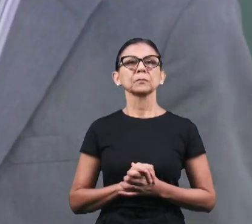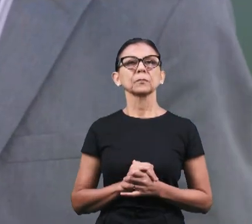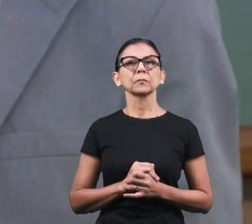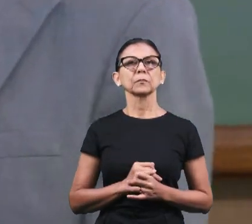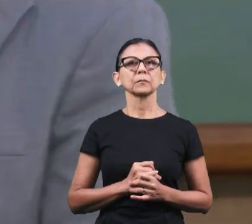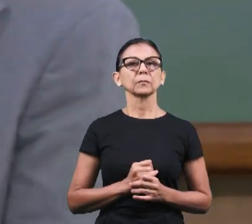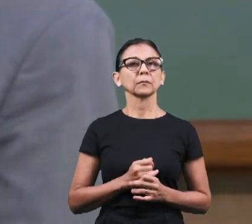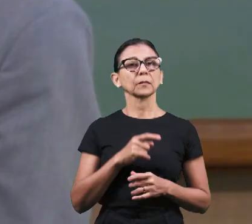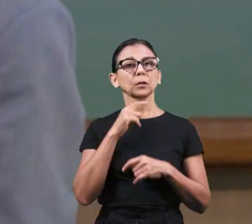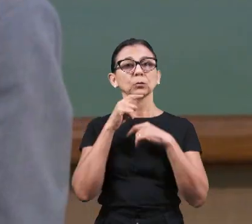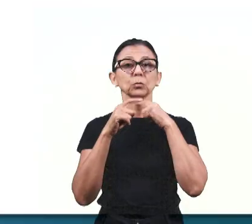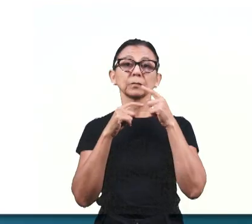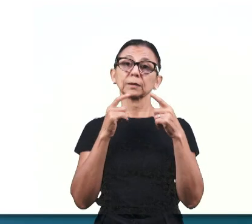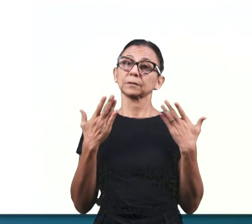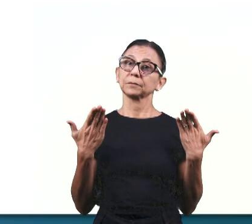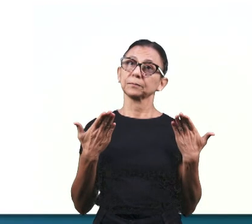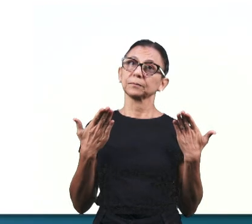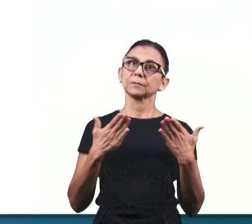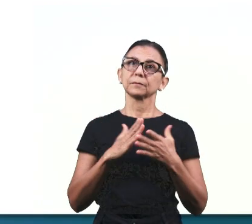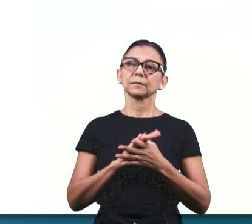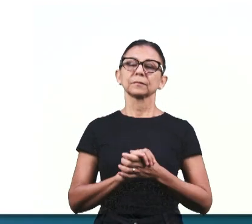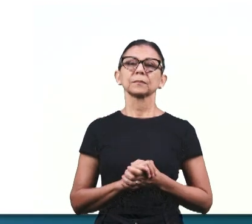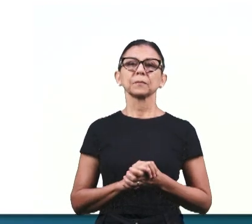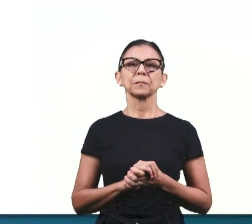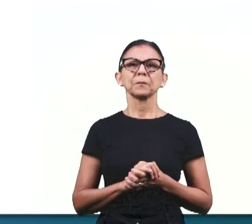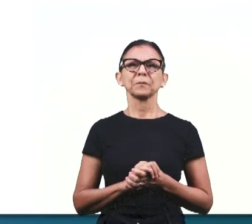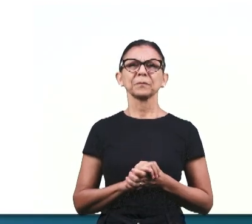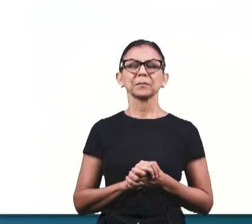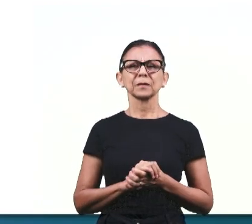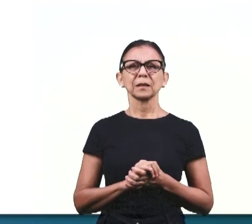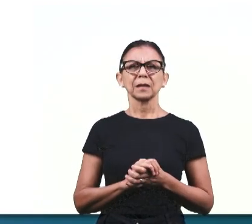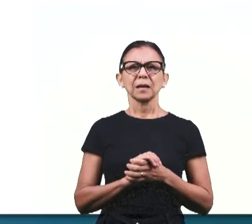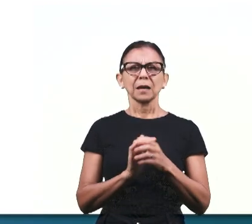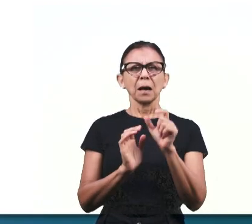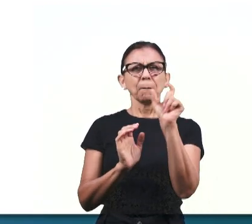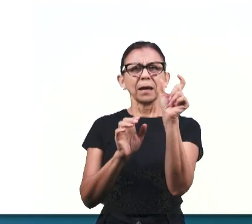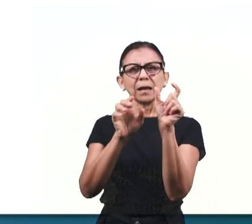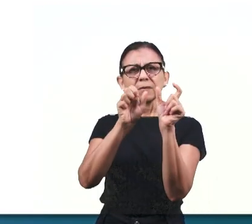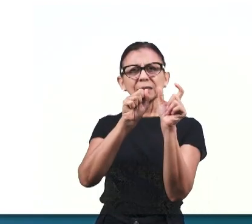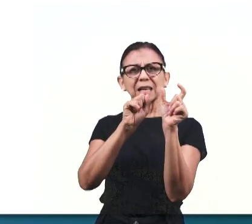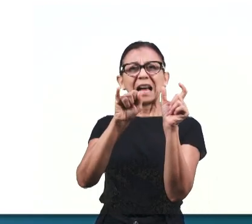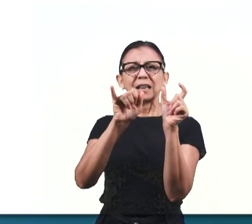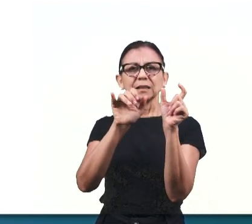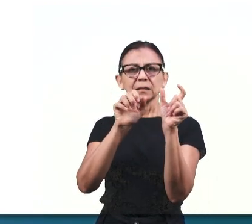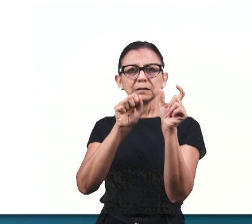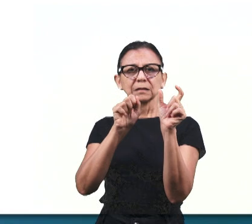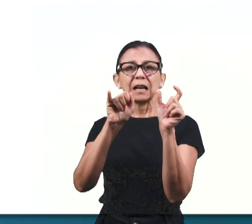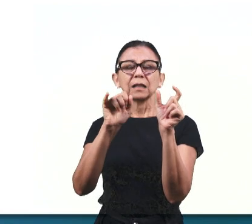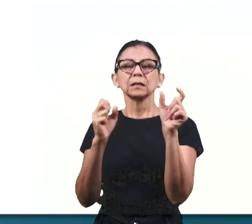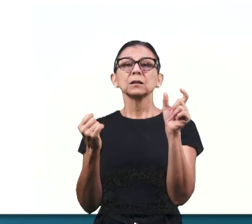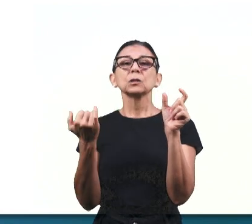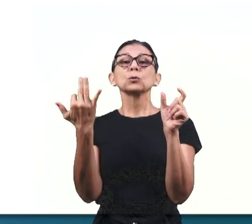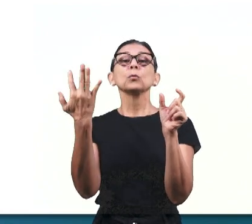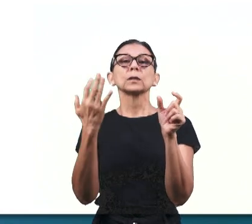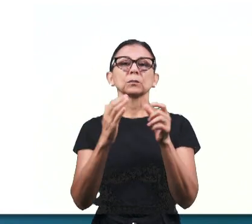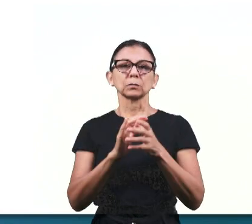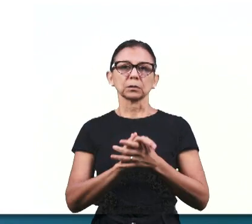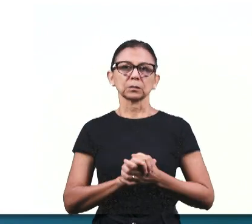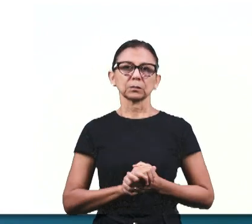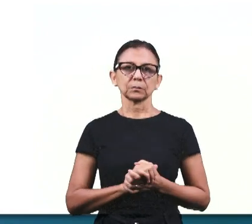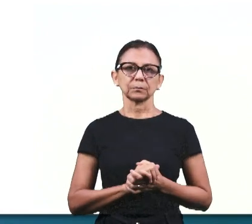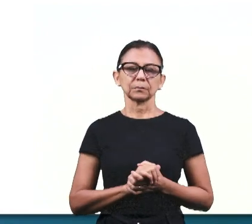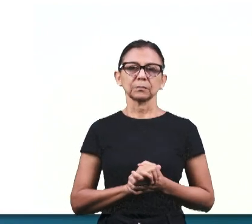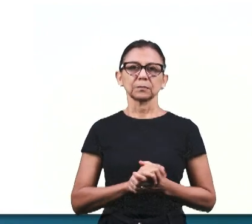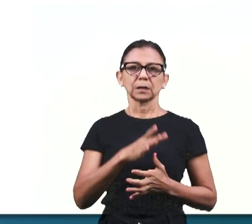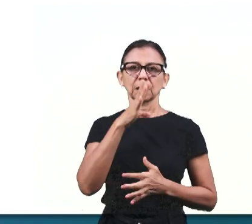nous allons enlever le doute maintenant. Combien des ayes sont déterminés et prophétisés comme forme de jugement